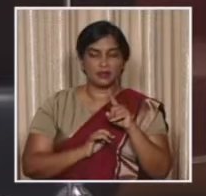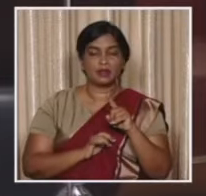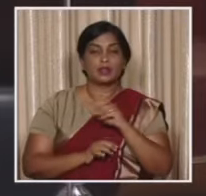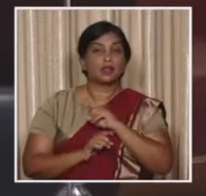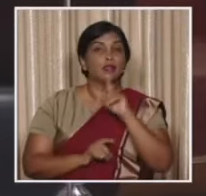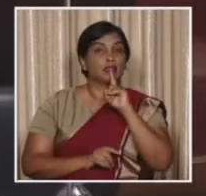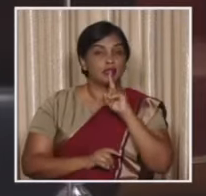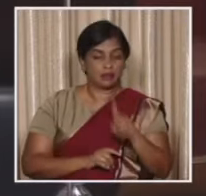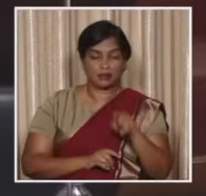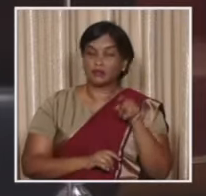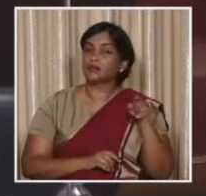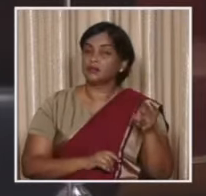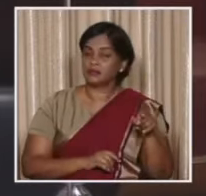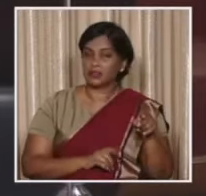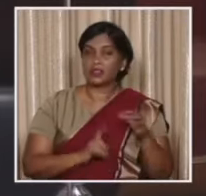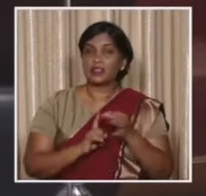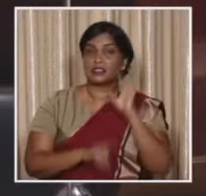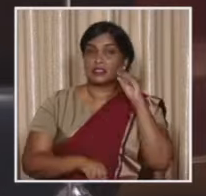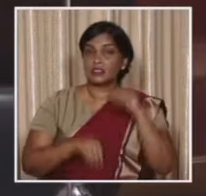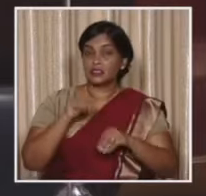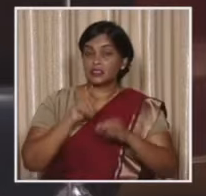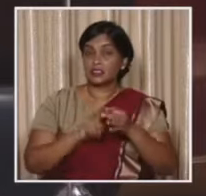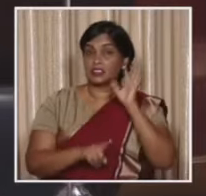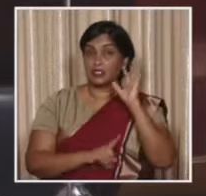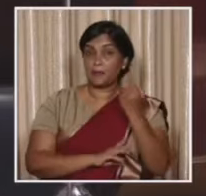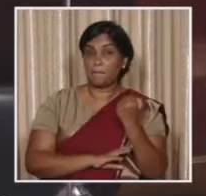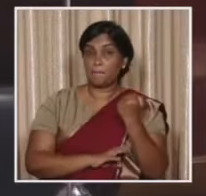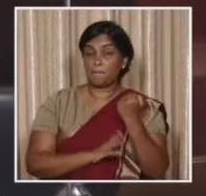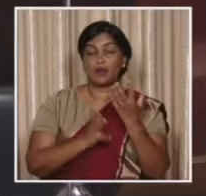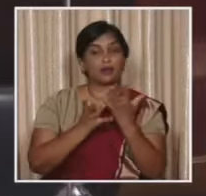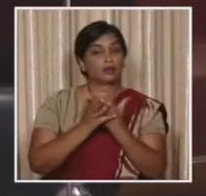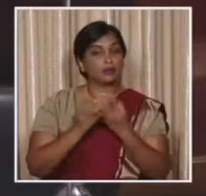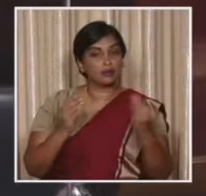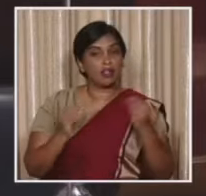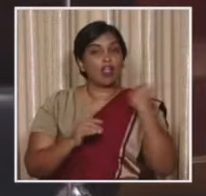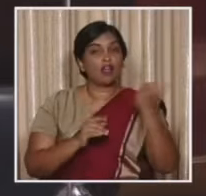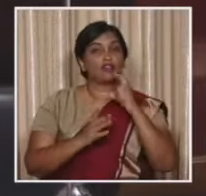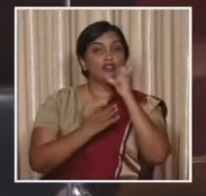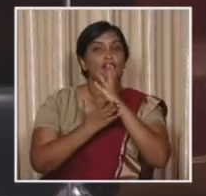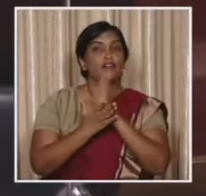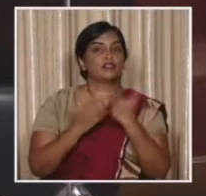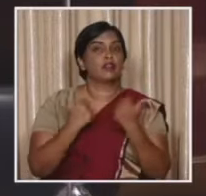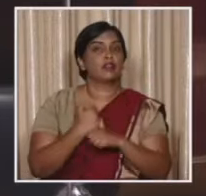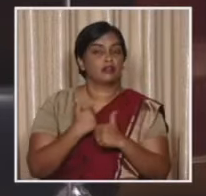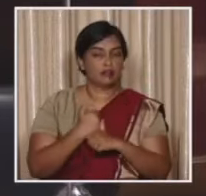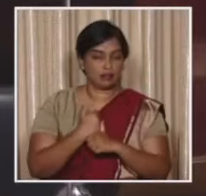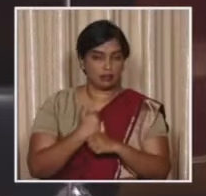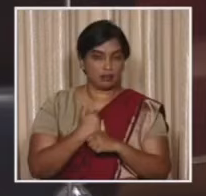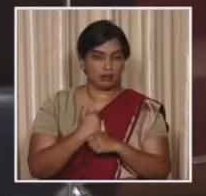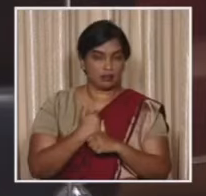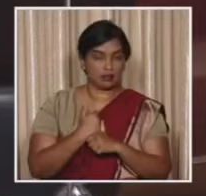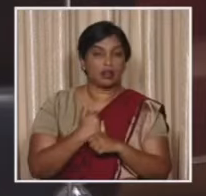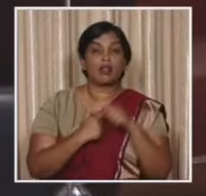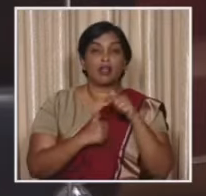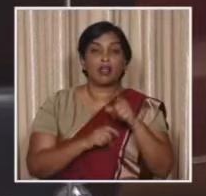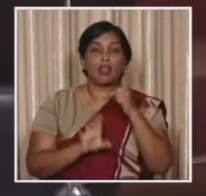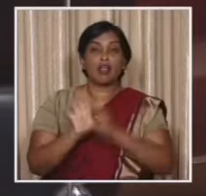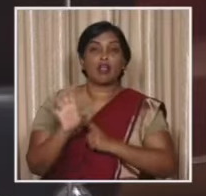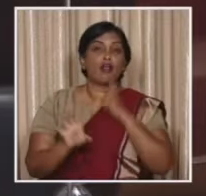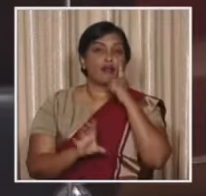එතකොට කියනවා මේ විධායක ජනාධිපති ක්‍රමය අවශ්‍ය කරන්න අලුත් ව්‍යවස්ථාවක් හදන්න ඕන. ඒකට